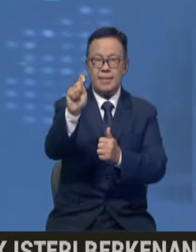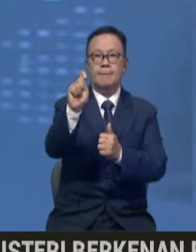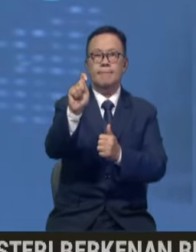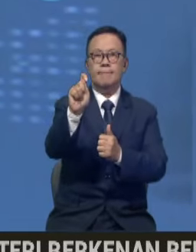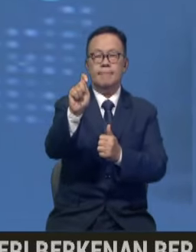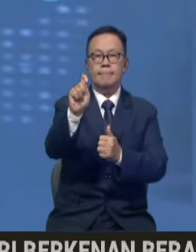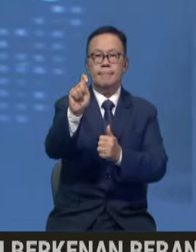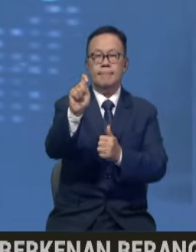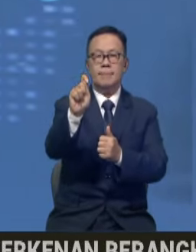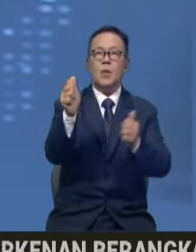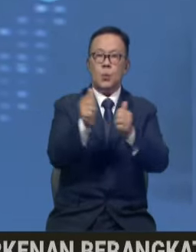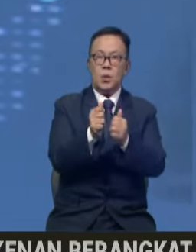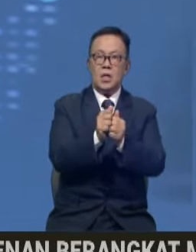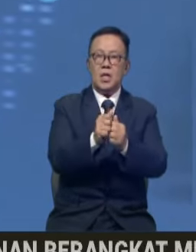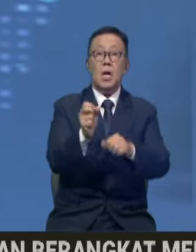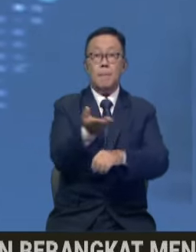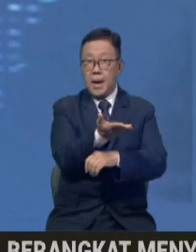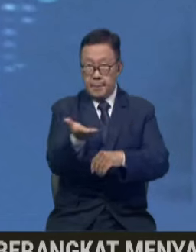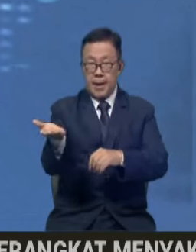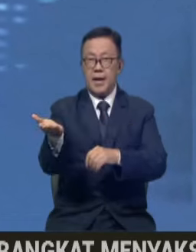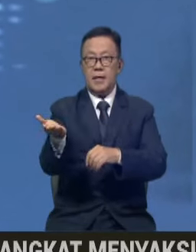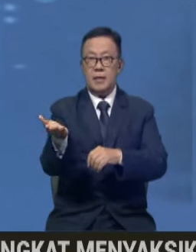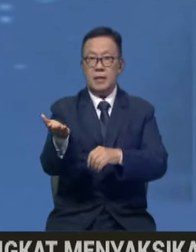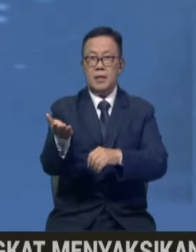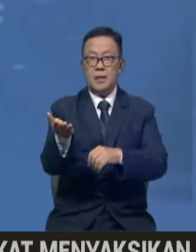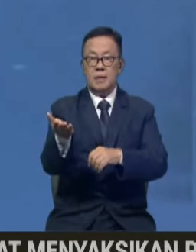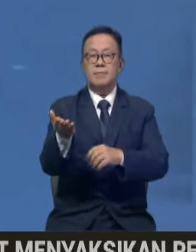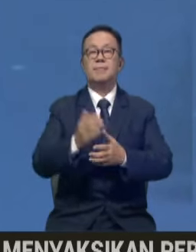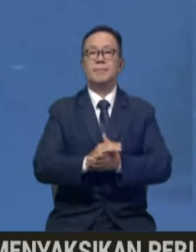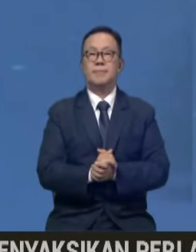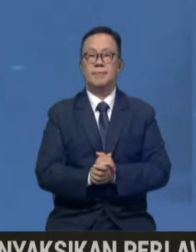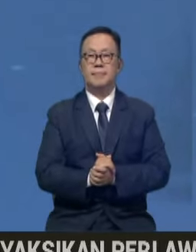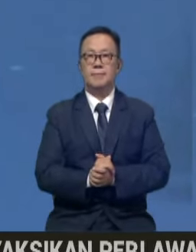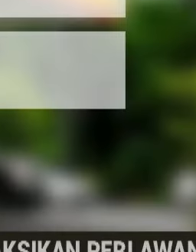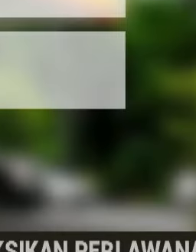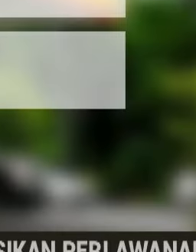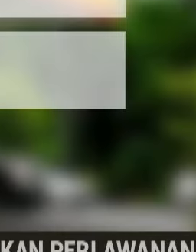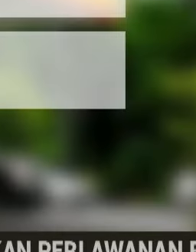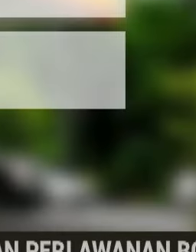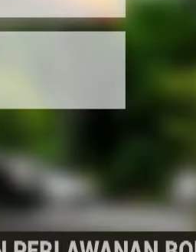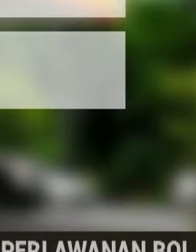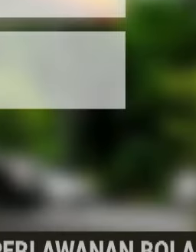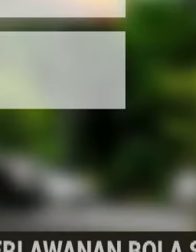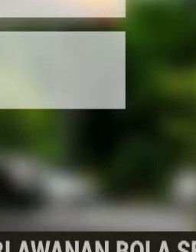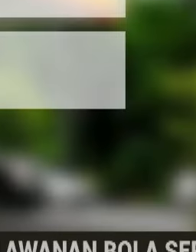atas penggunaan alat sukat dan timbang bagi tujuan perdagangan.